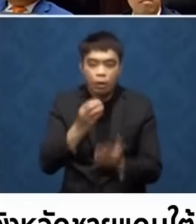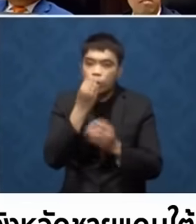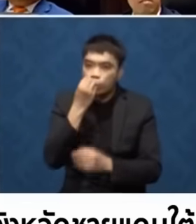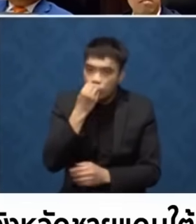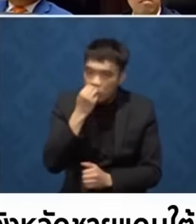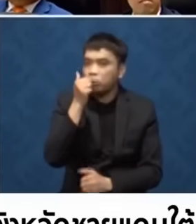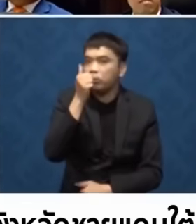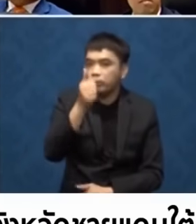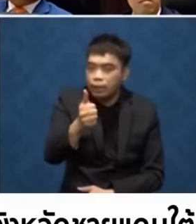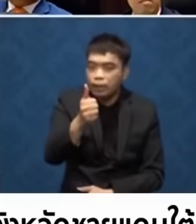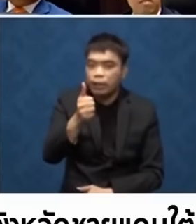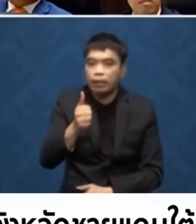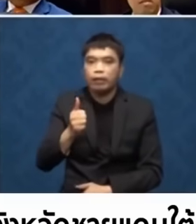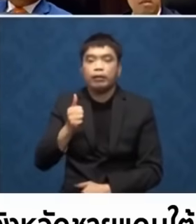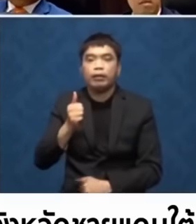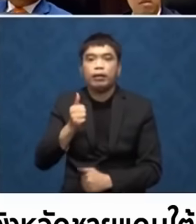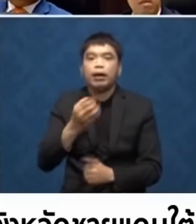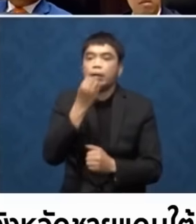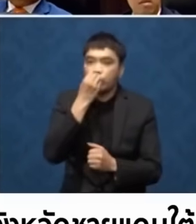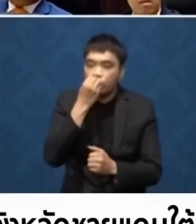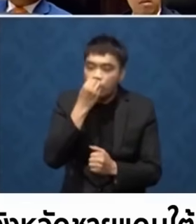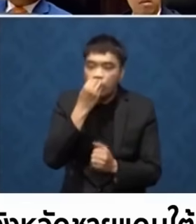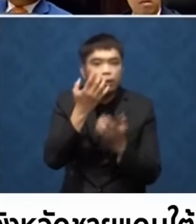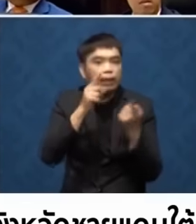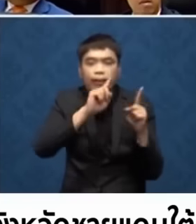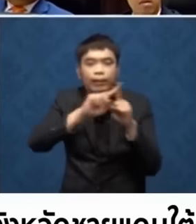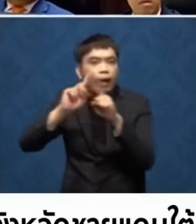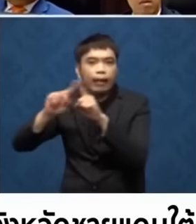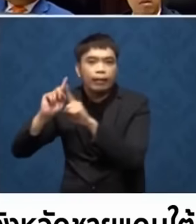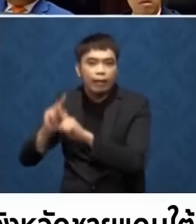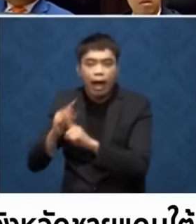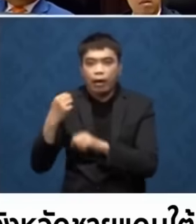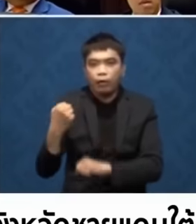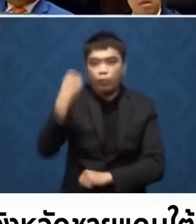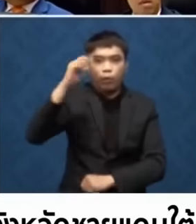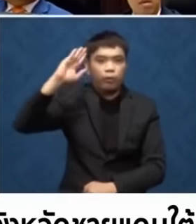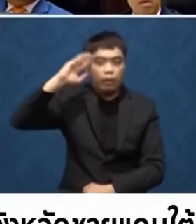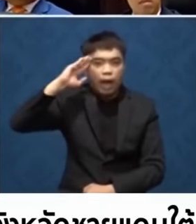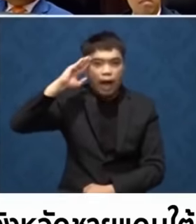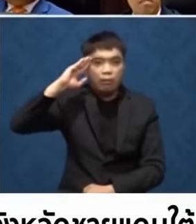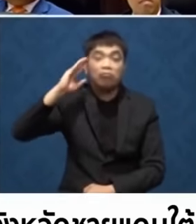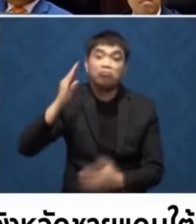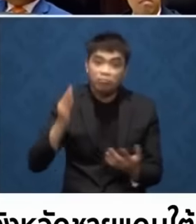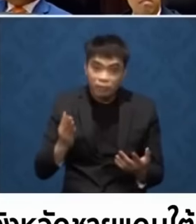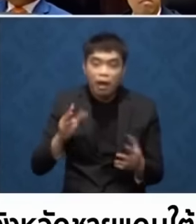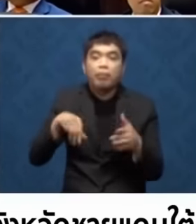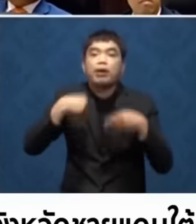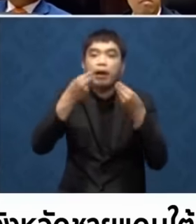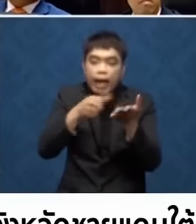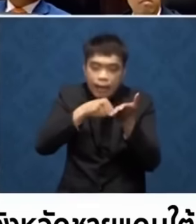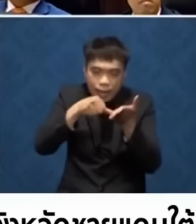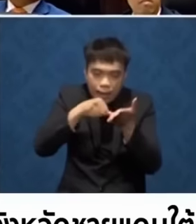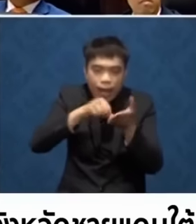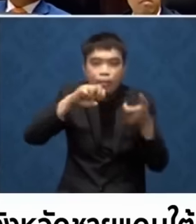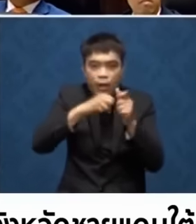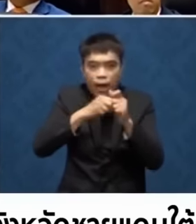ลดความมั่นคงทางอาหารและลดความมั่นคงทางทหารขึ้นเพื่อที่จะแก้ไขปัญหาความเหลื่อม